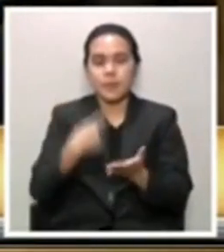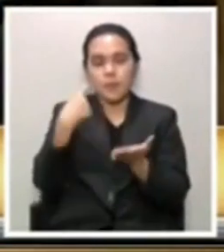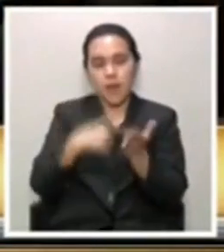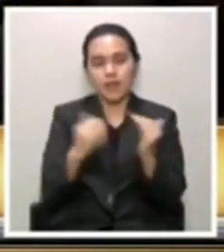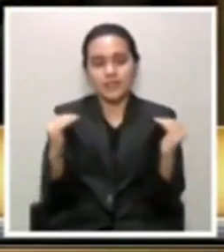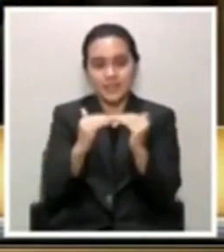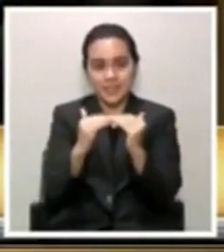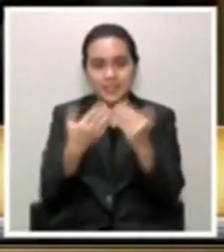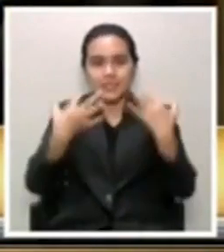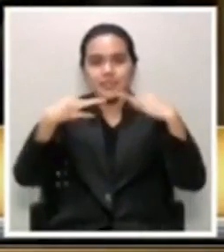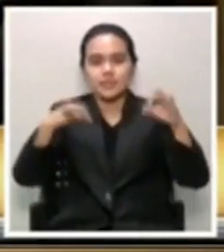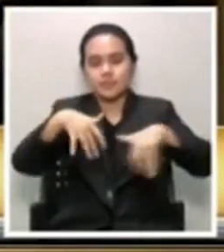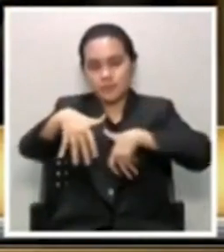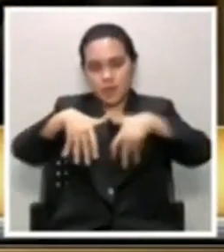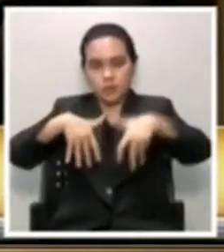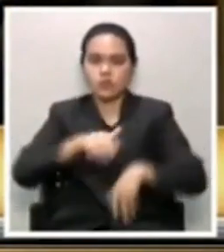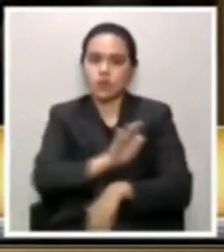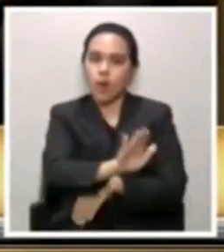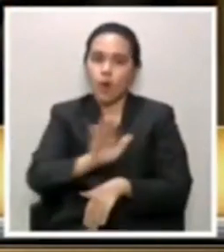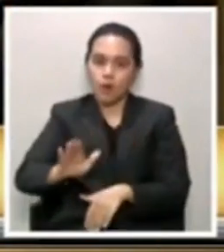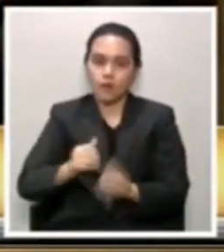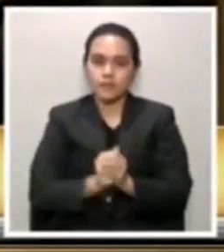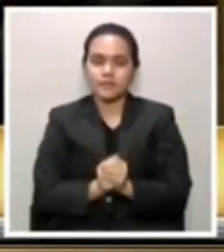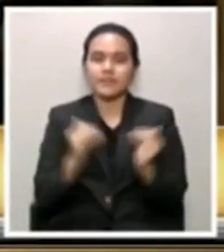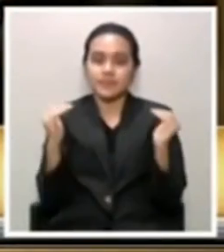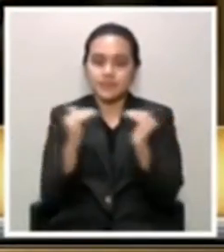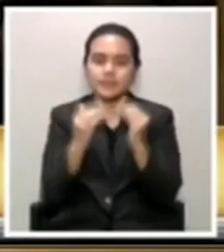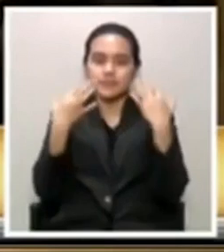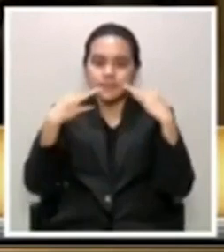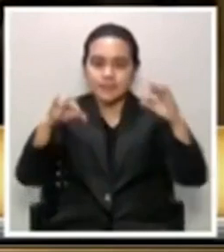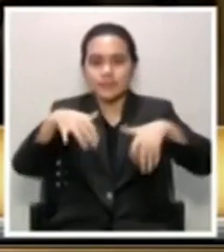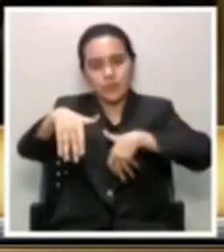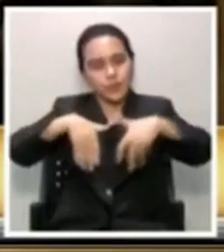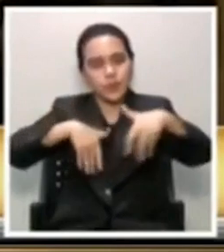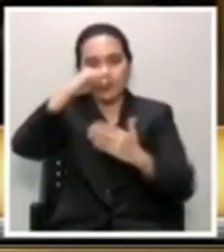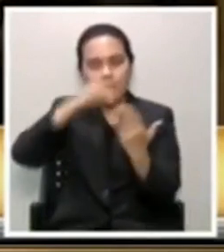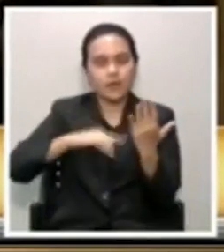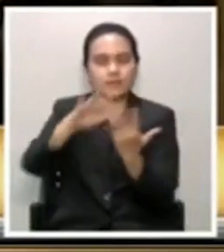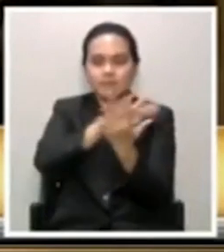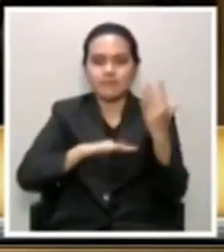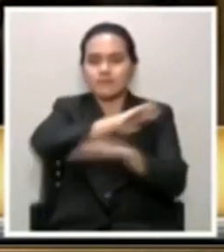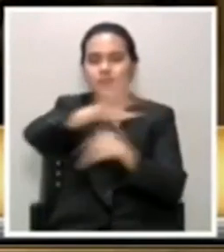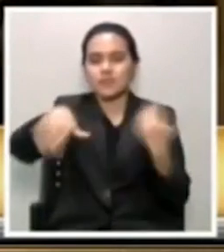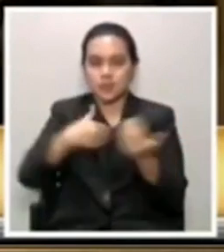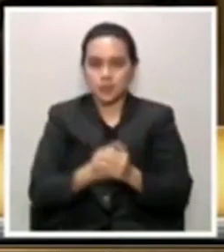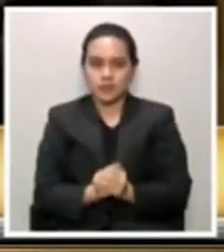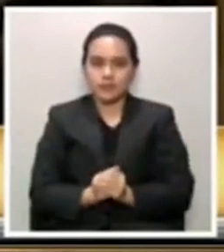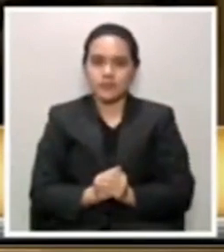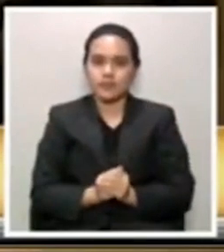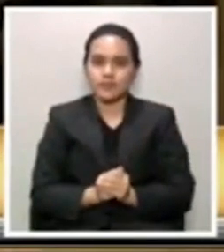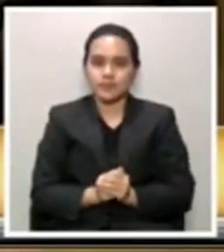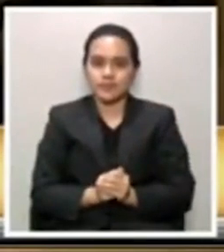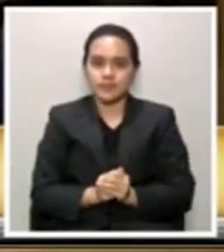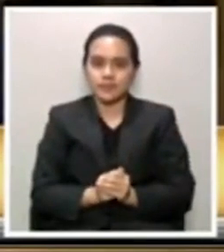ธิและเสรีภาพของประชาชนนะครับสิทธิและเสรีภาพของราษฎรไทยทั้งหลายนะครับนี่คือความหมายในทางเนื้อหาน